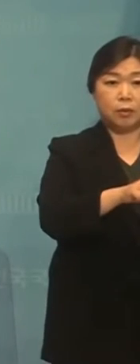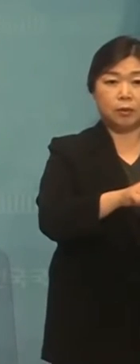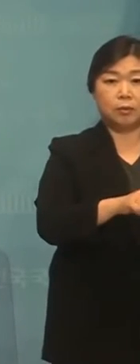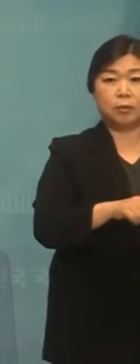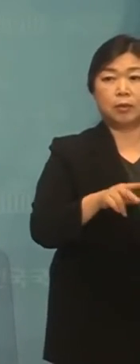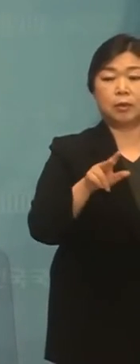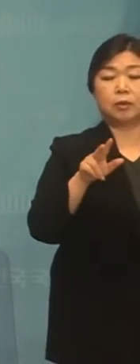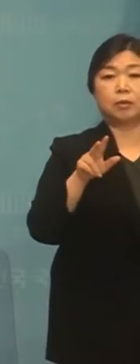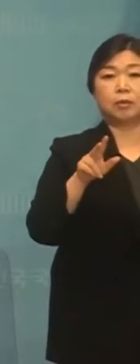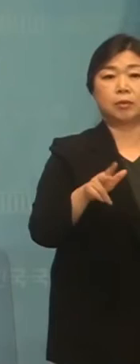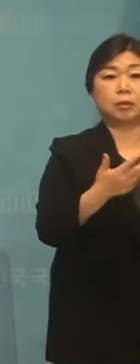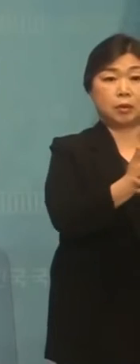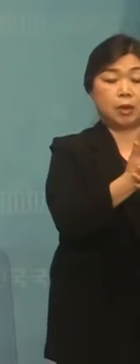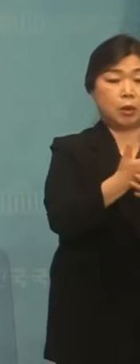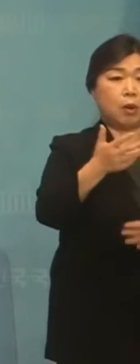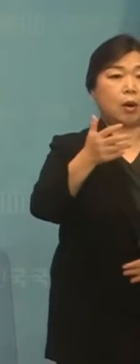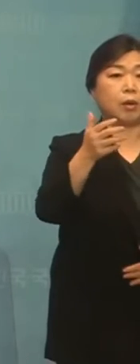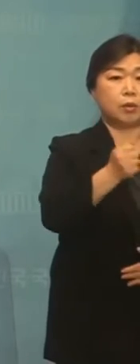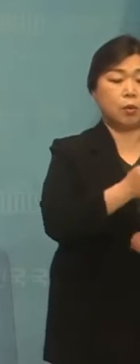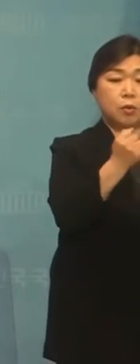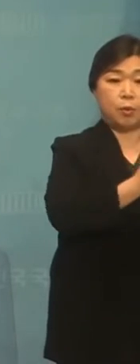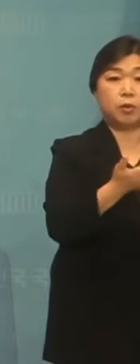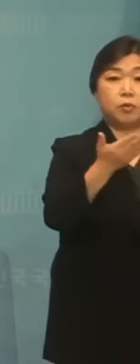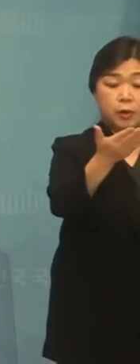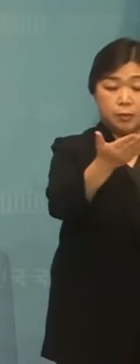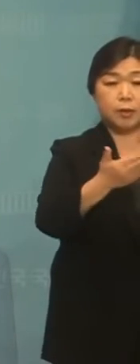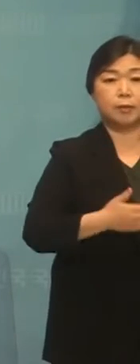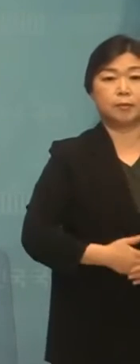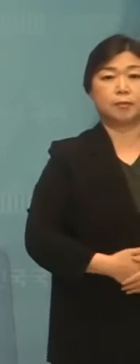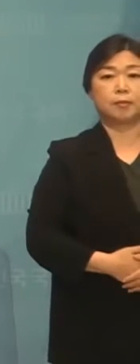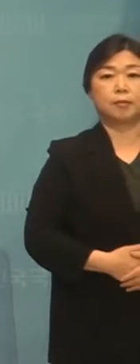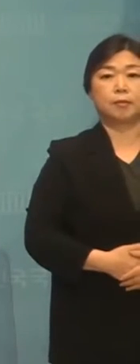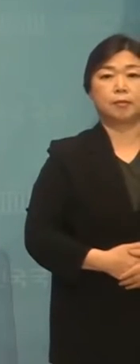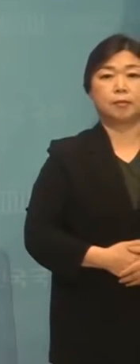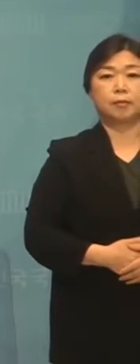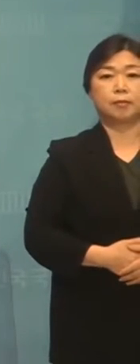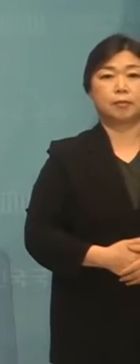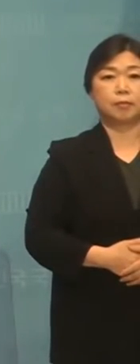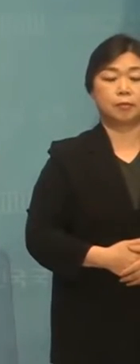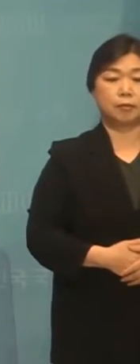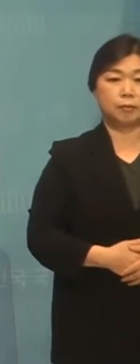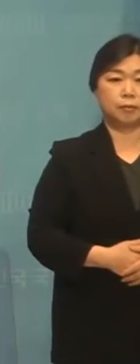이 자료를 가지고 설명을 해드리도록 하겠습니다.